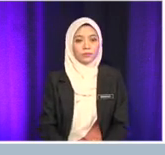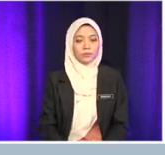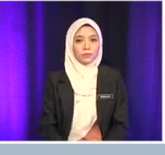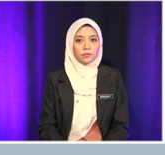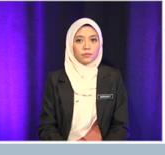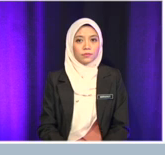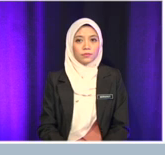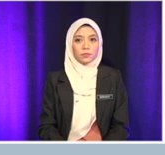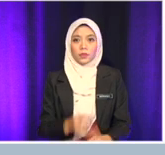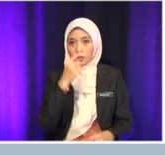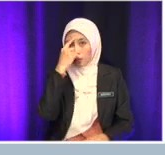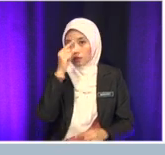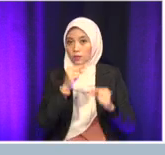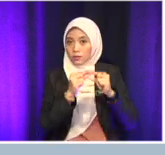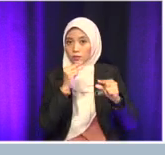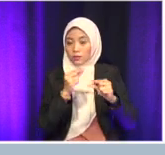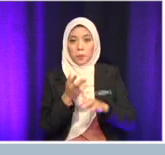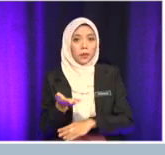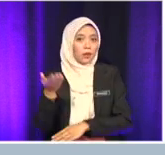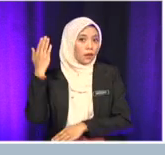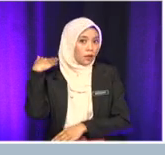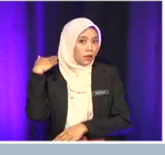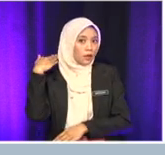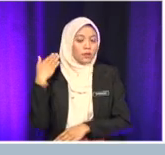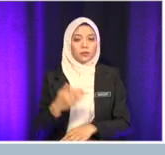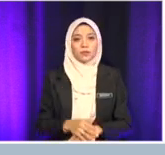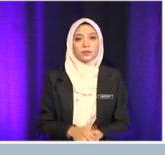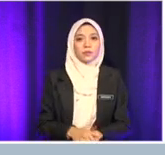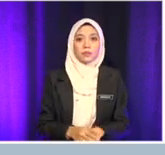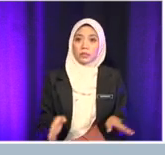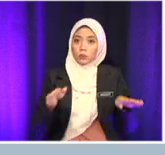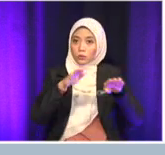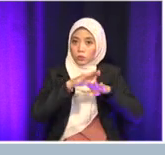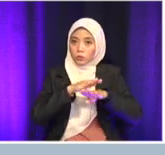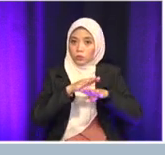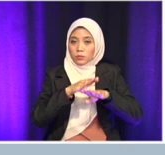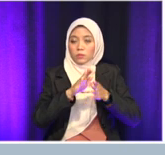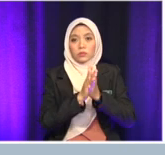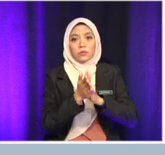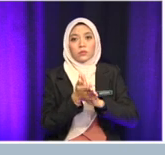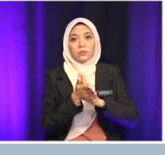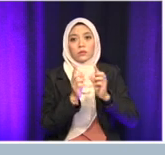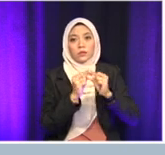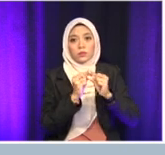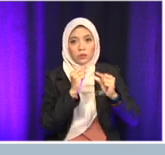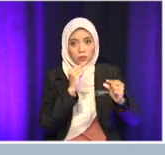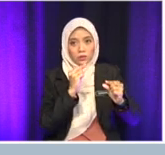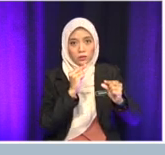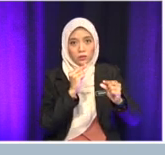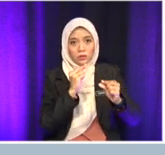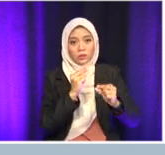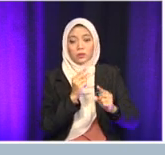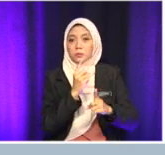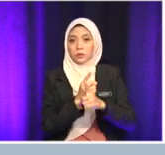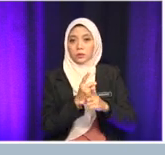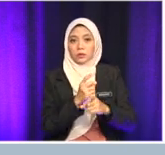nih walaupun hidup belakang tapi yang tak terlindung maka bila tak terlindo gadis yang belakang tuh Adi adalah gadisan pandulah